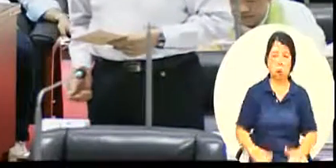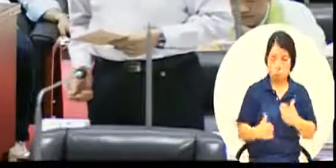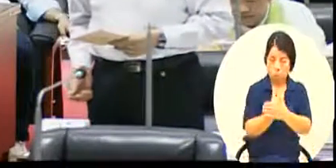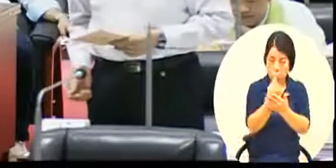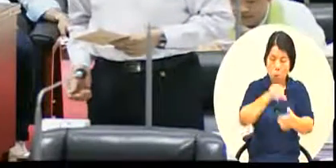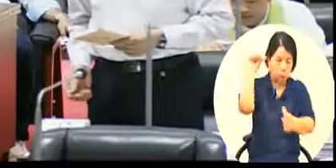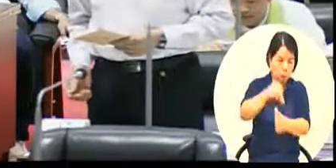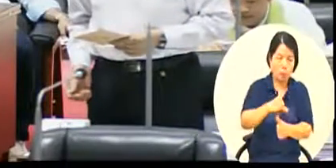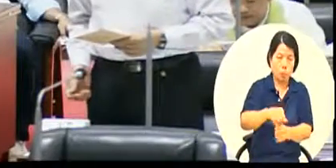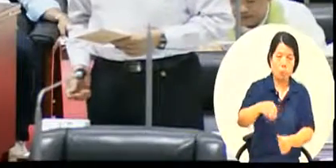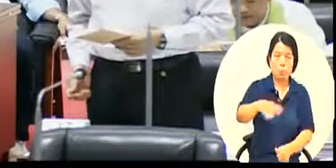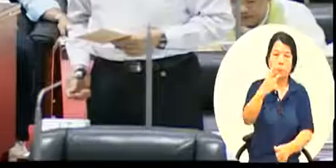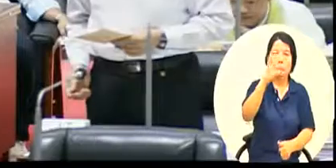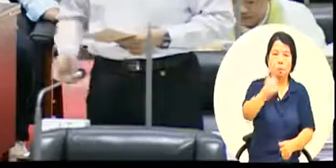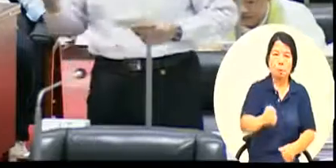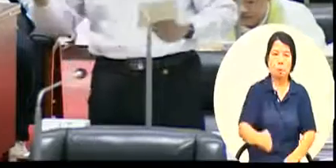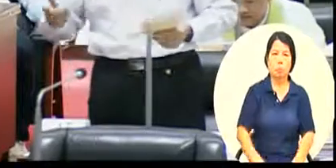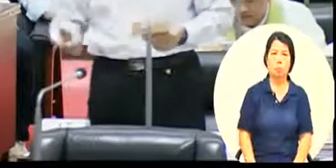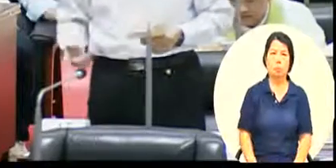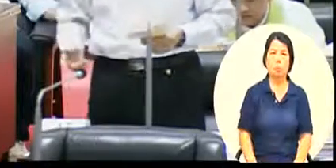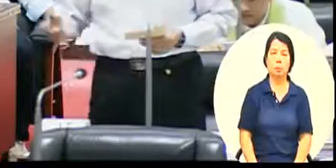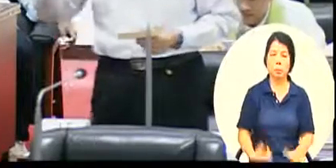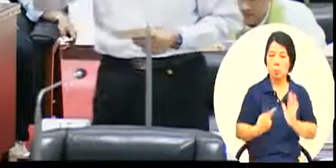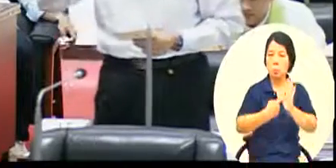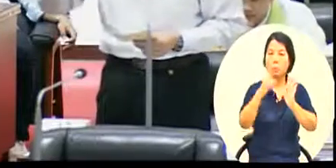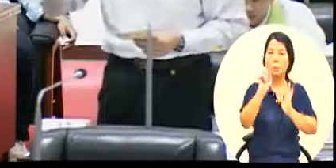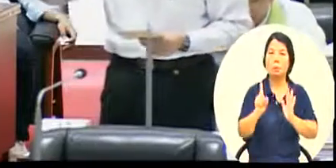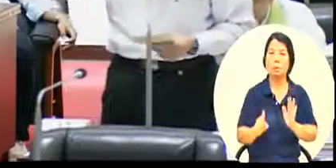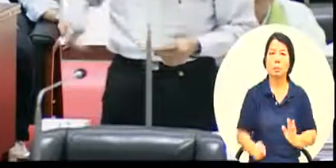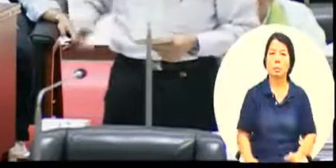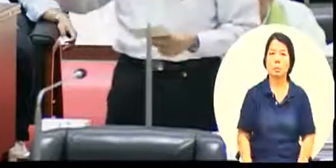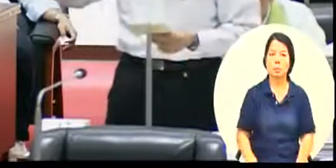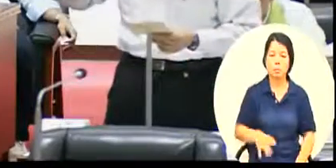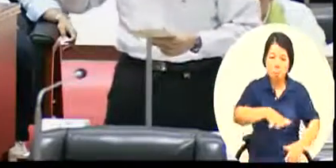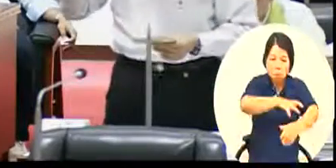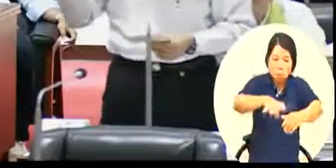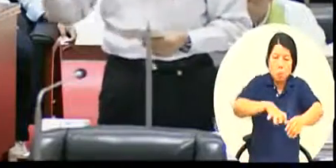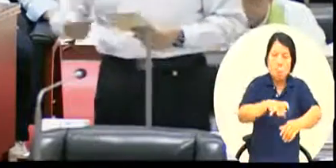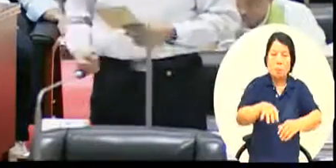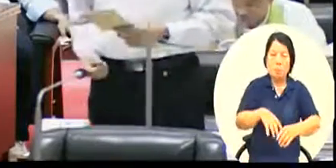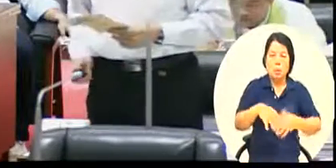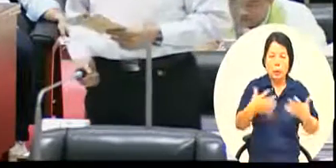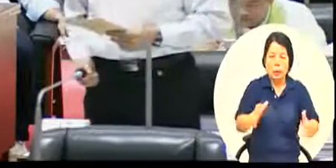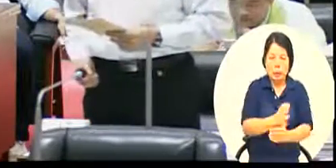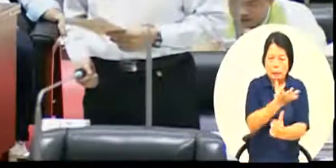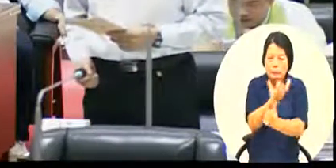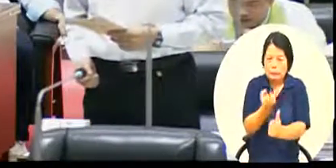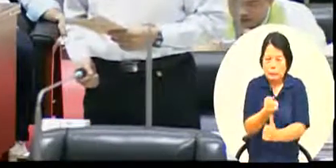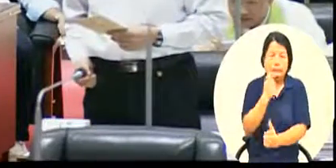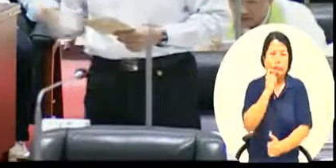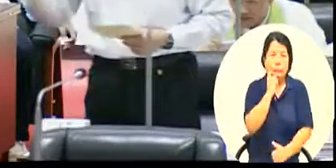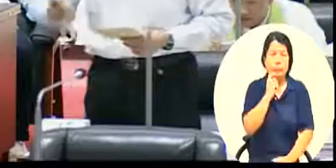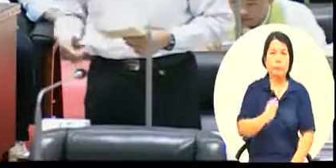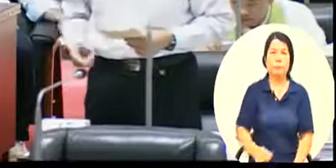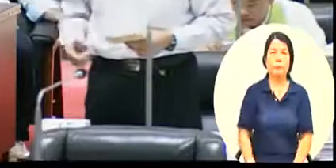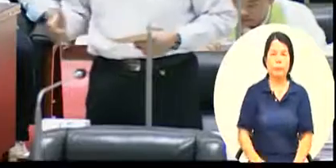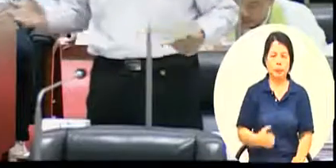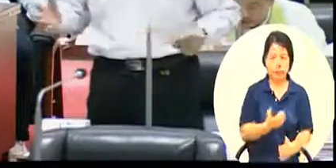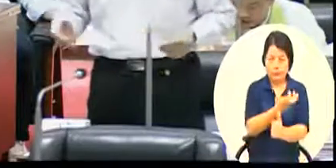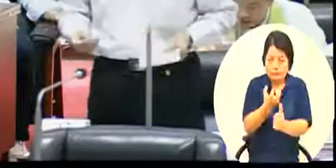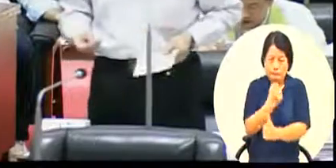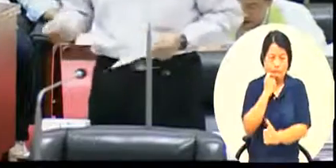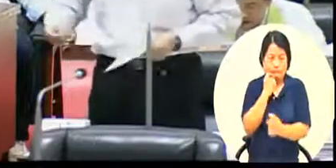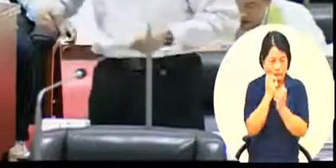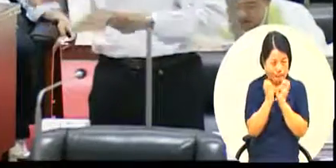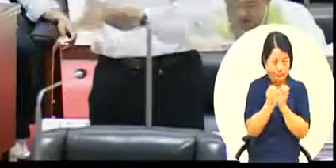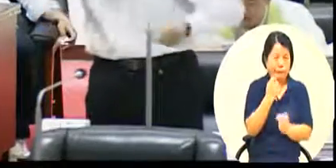300万，对不对？啊，显示的就是说，在这个里面呢，有很多很难控管的这个问题，好，很难控管的问题，并不